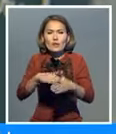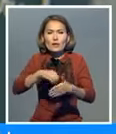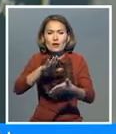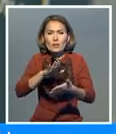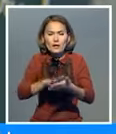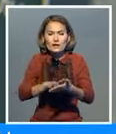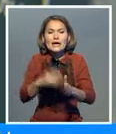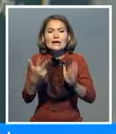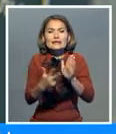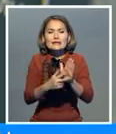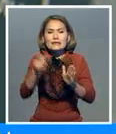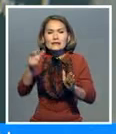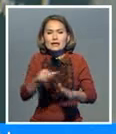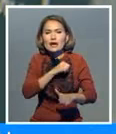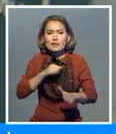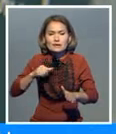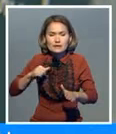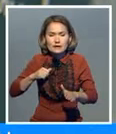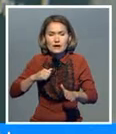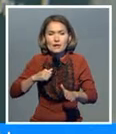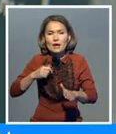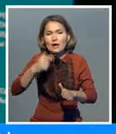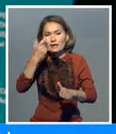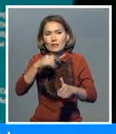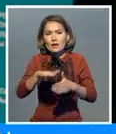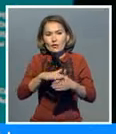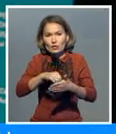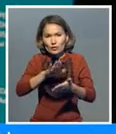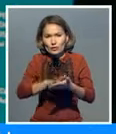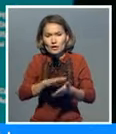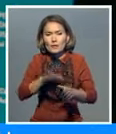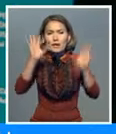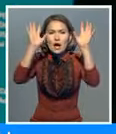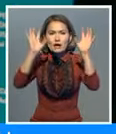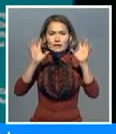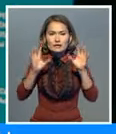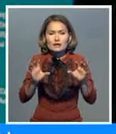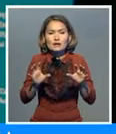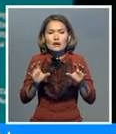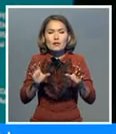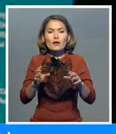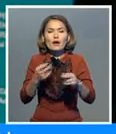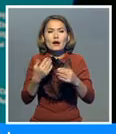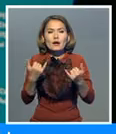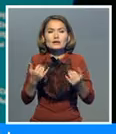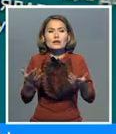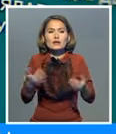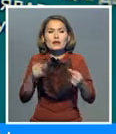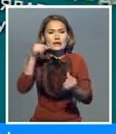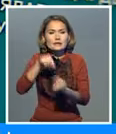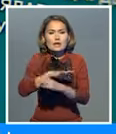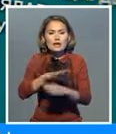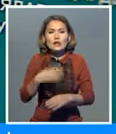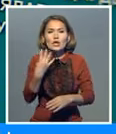8-і өзін-өзі ұсыну жолымен, бір адам қоғамдық бірлестік, яғни партиядан ұсынылды. Конституция талаптарына сай келмеген бір кандидат және тағы 4